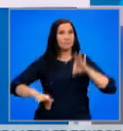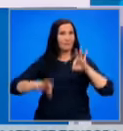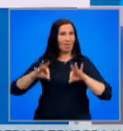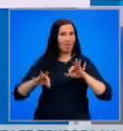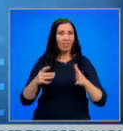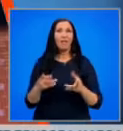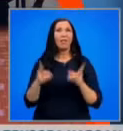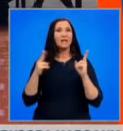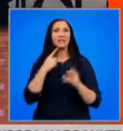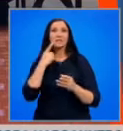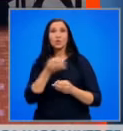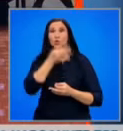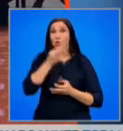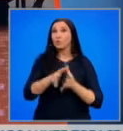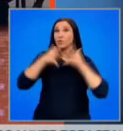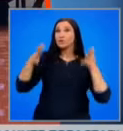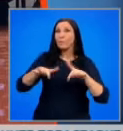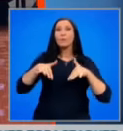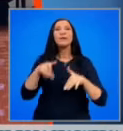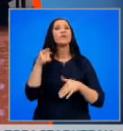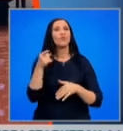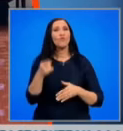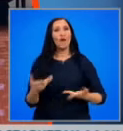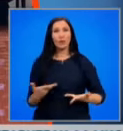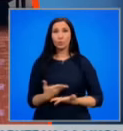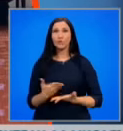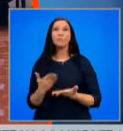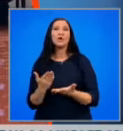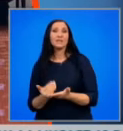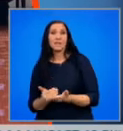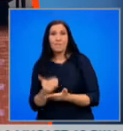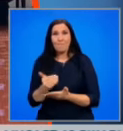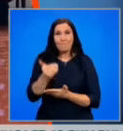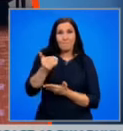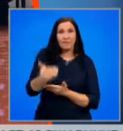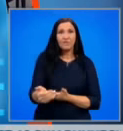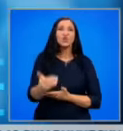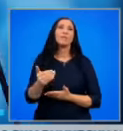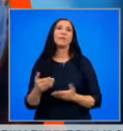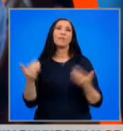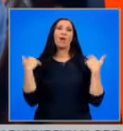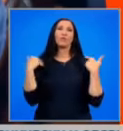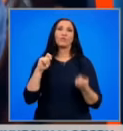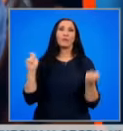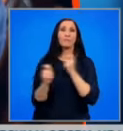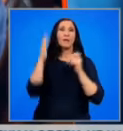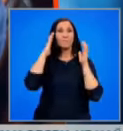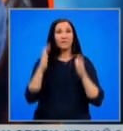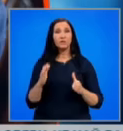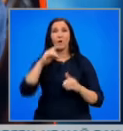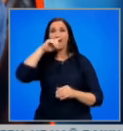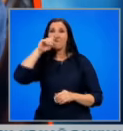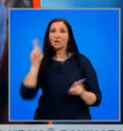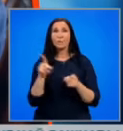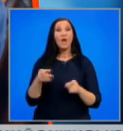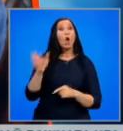осигурят мнозинство в парламента. А това е необходимо, за да придвижат напред кадровите промени в правителството. Важни за управляващите са още